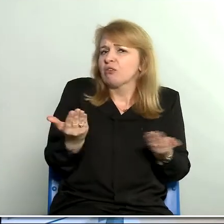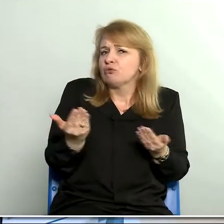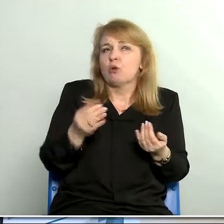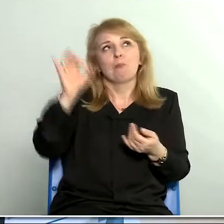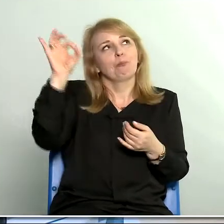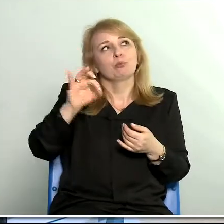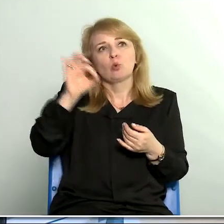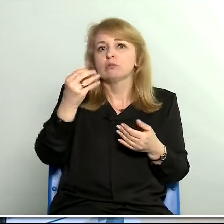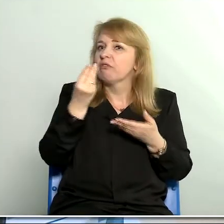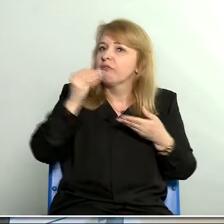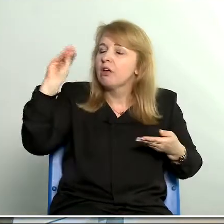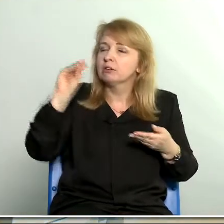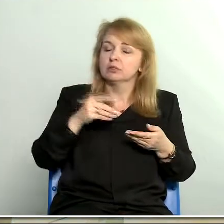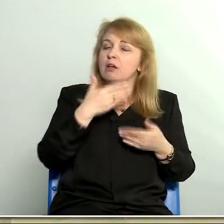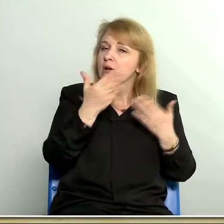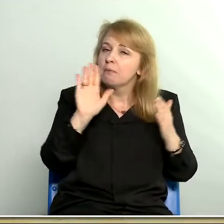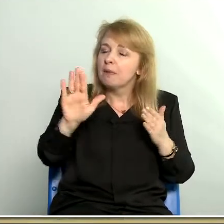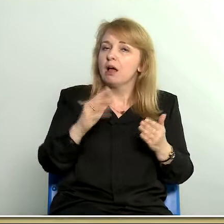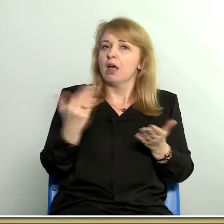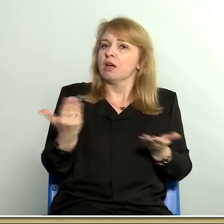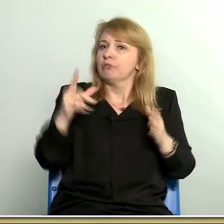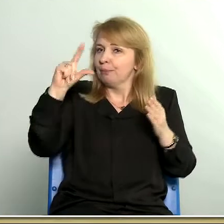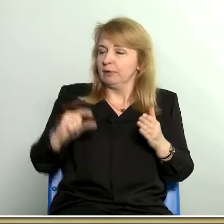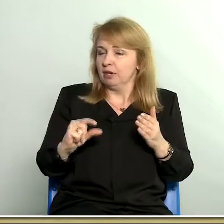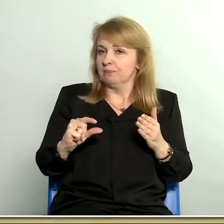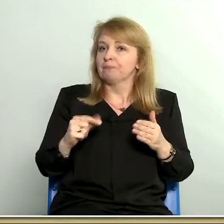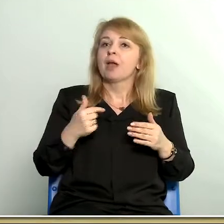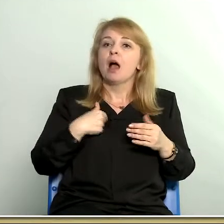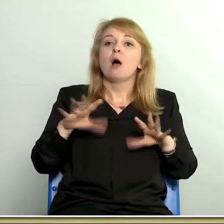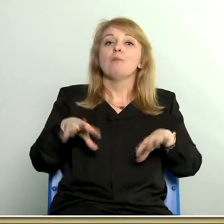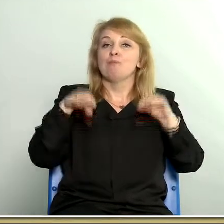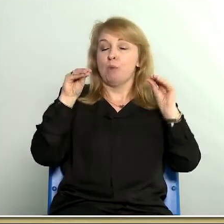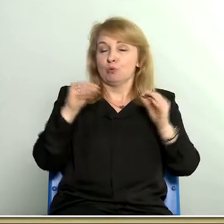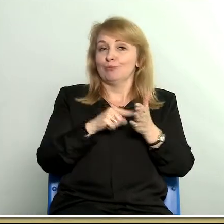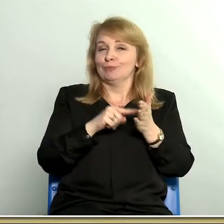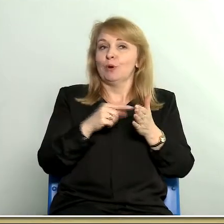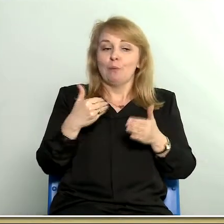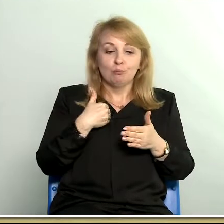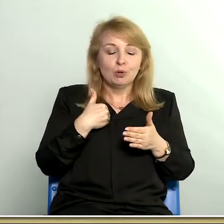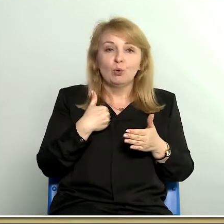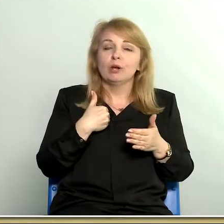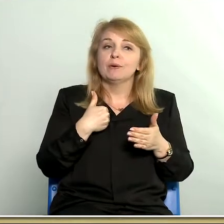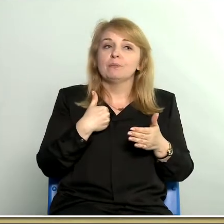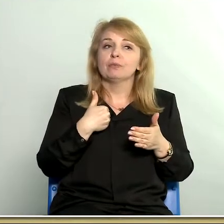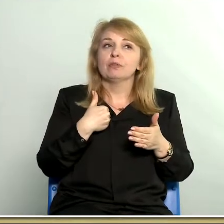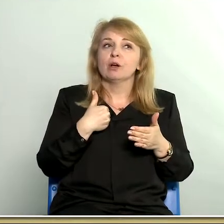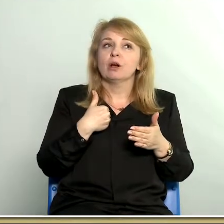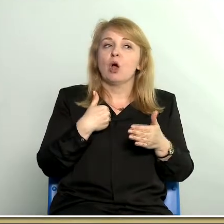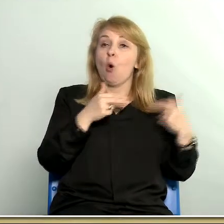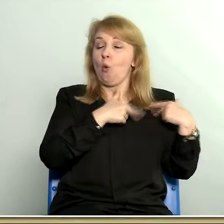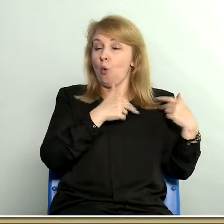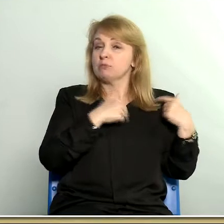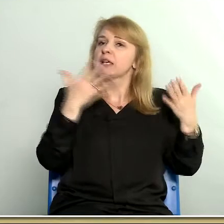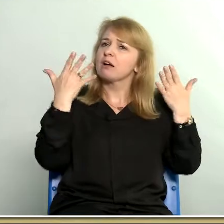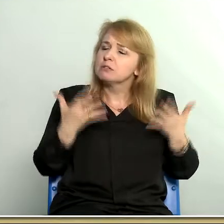całego programu zeszła, na jakie cele tematyczne. Nadmienię, że wyjściowo i tutaj, co pan marszałek Roboszuk podkreślał, wyjściowo Komisja